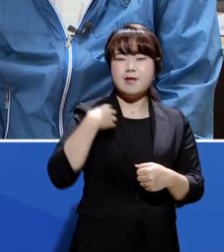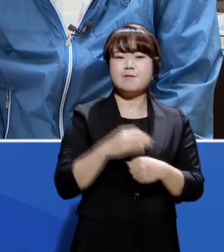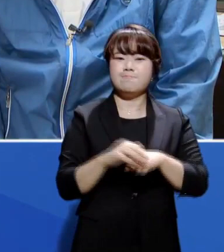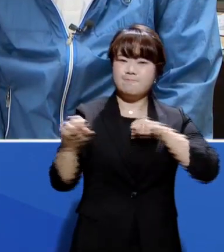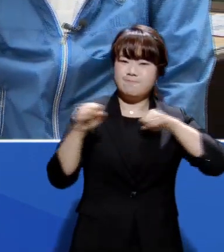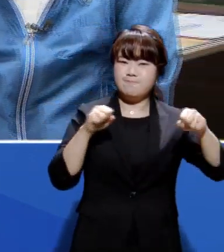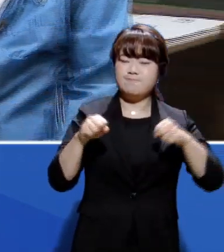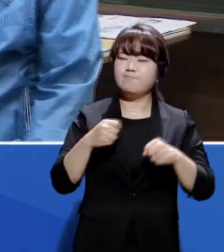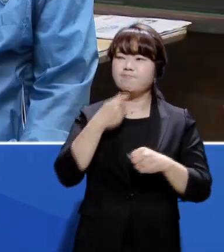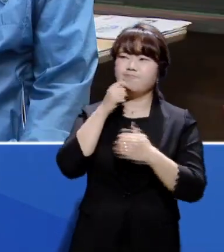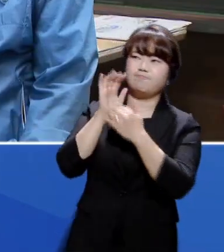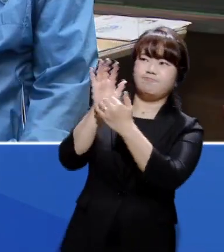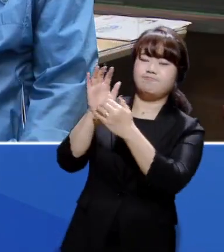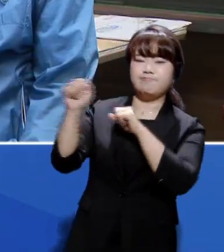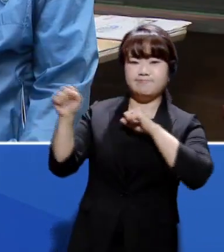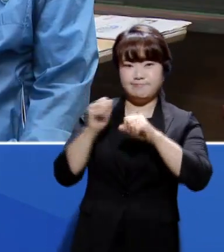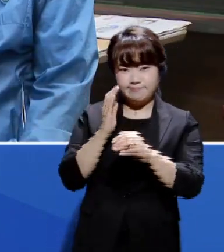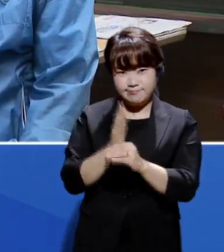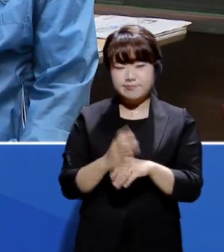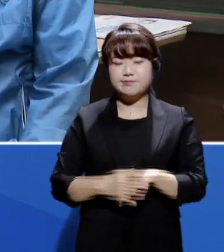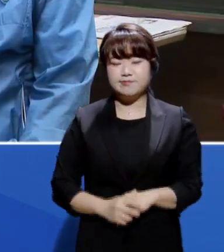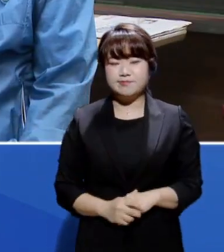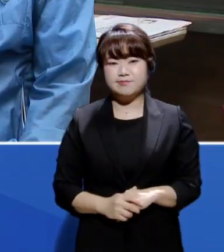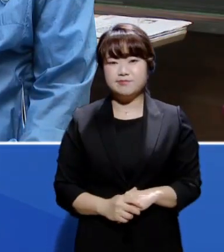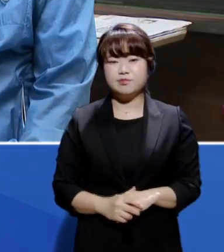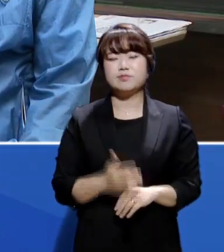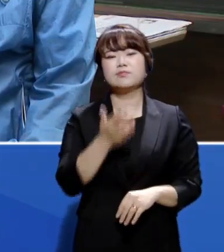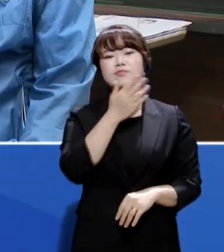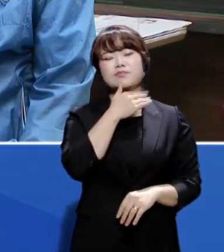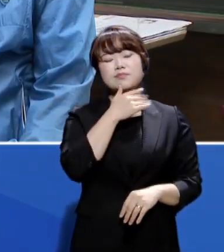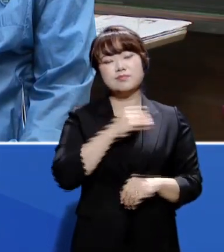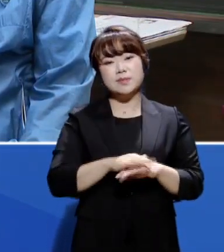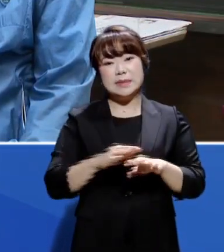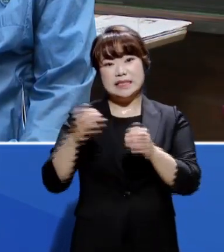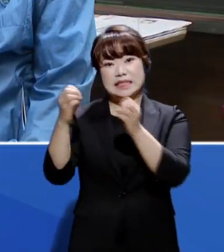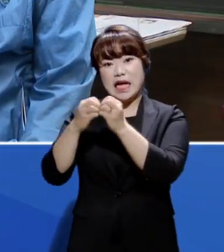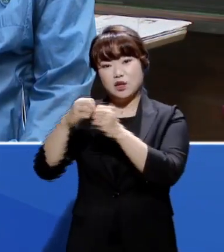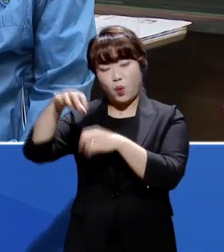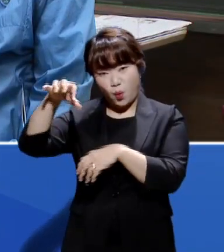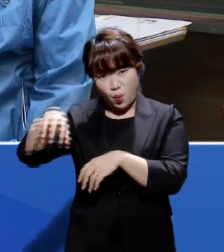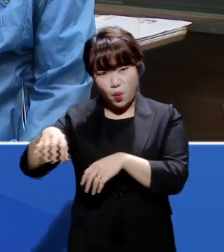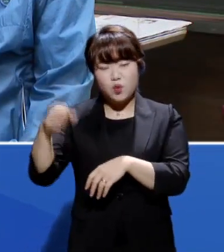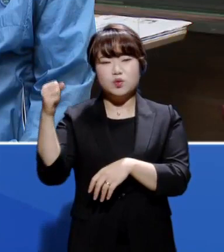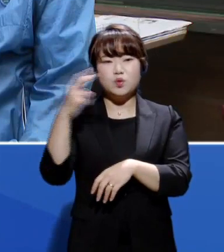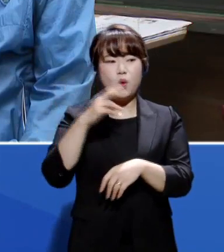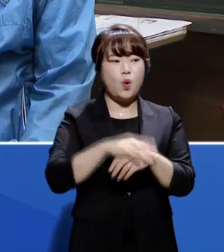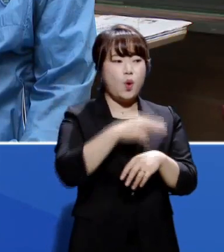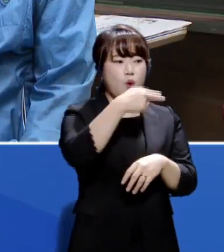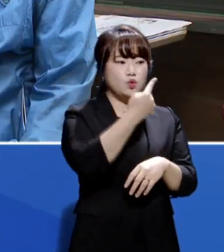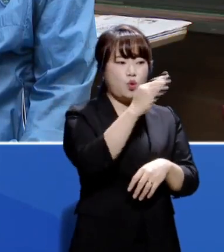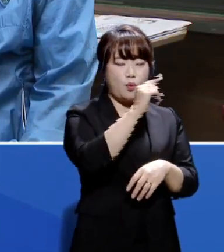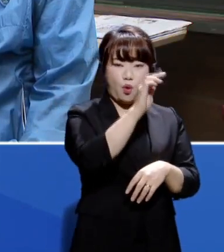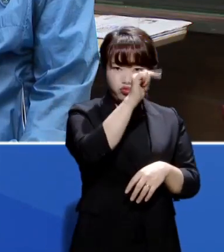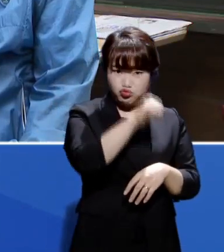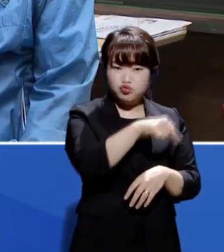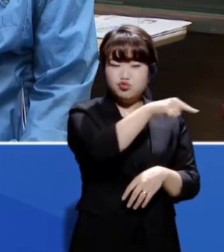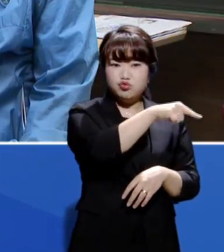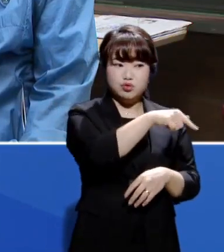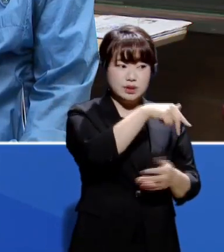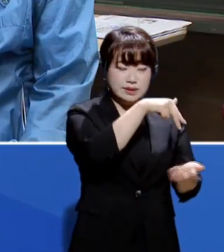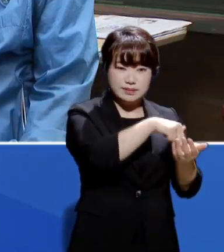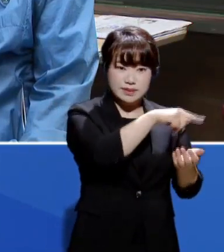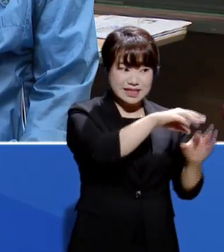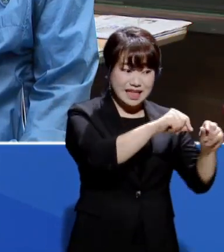됐습니다. 네, 그런데 이 시립 창동 게이트볼장도 그렇고 도봉구 협회 경기장 역시 이 서울시 소유